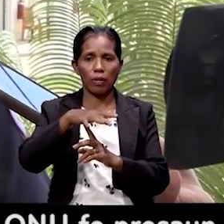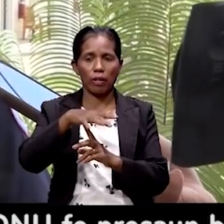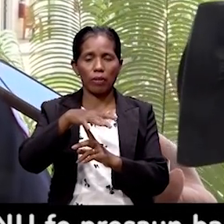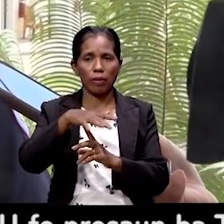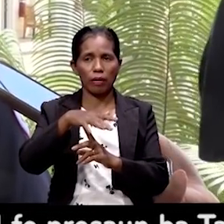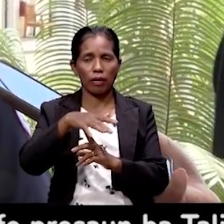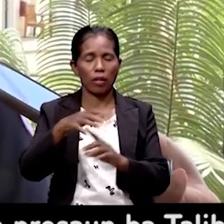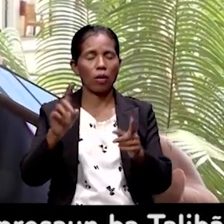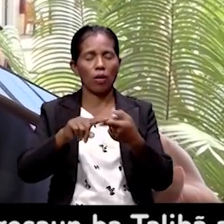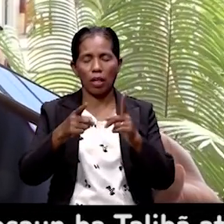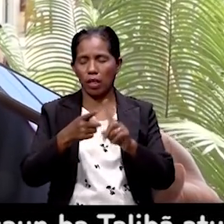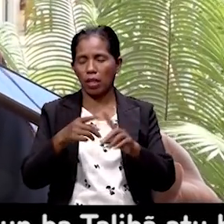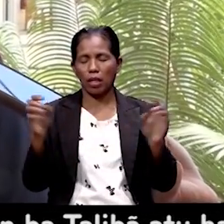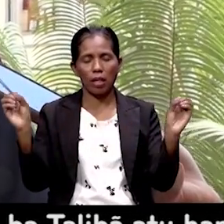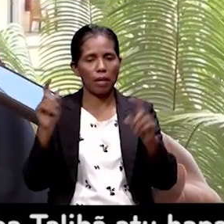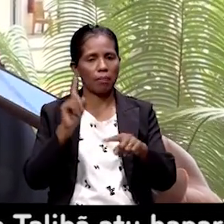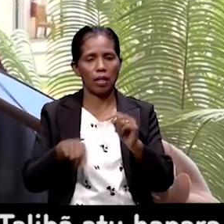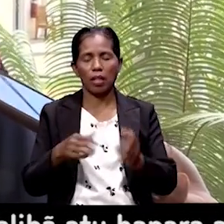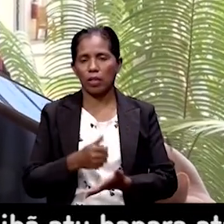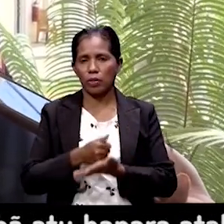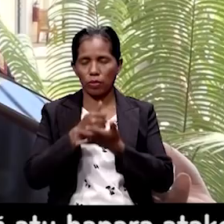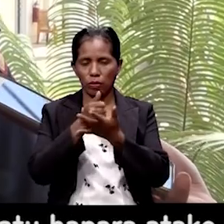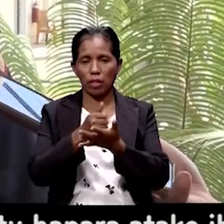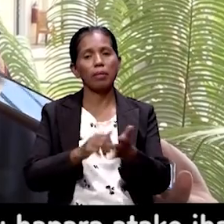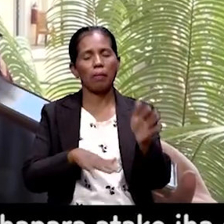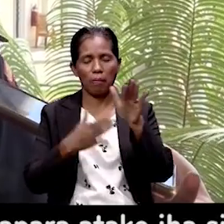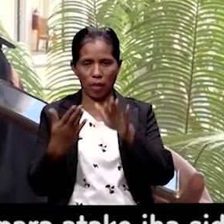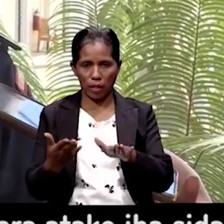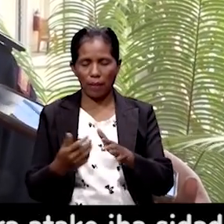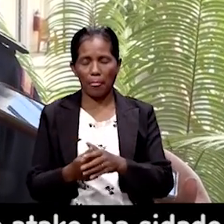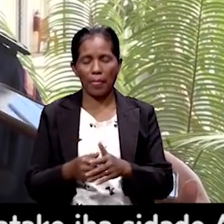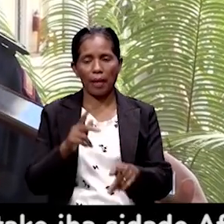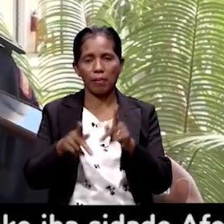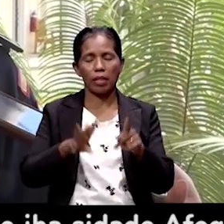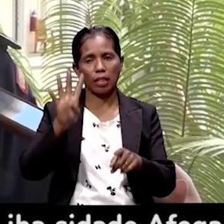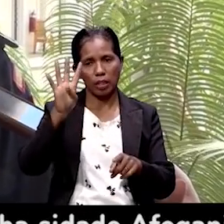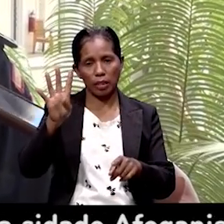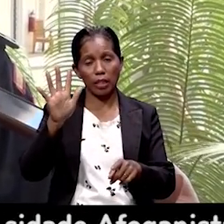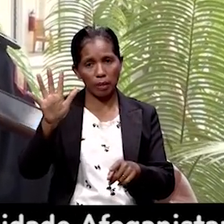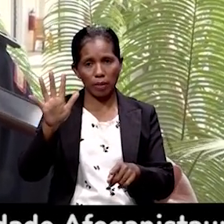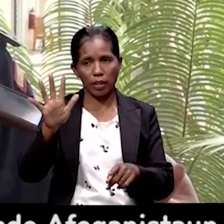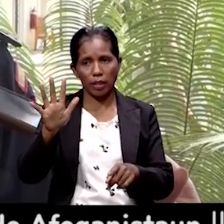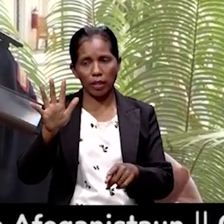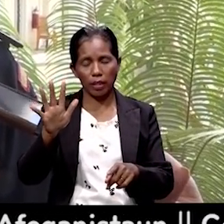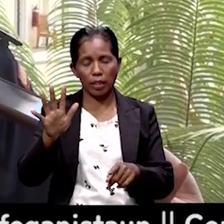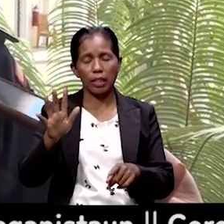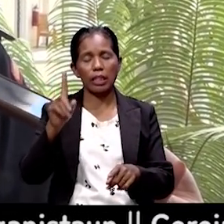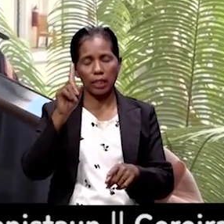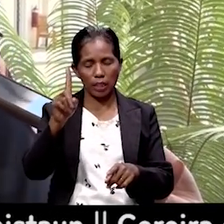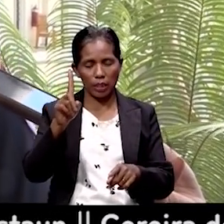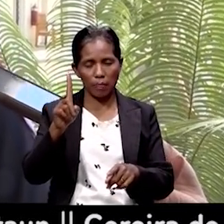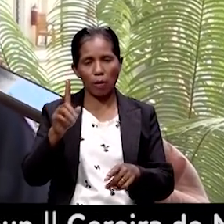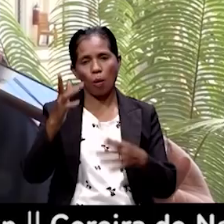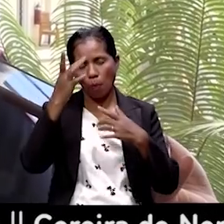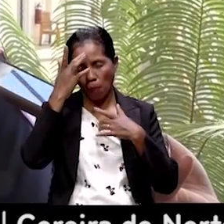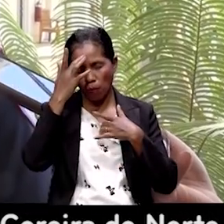kolega ni laku sege salva ni mati dunia. Isira 95 ni ida maka grabeta, mas laus grabe ane